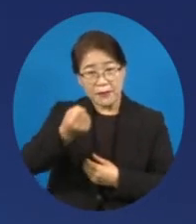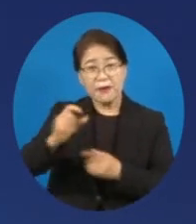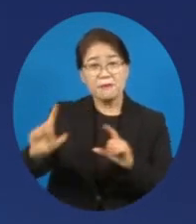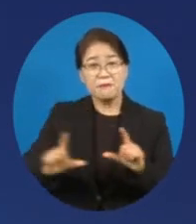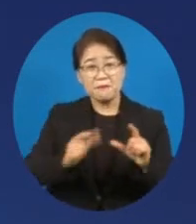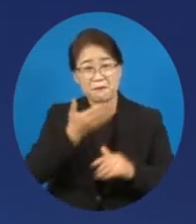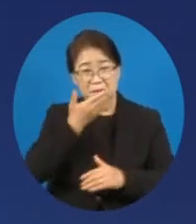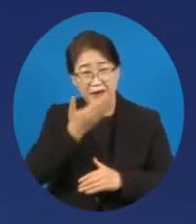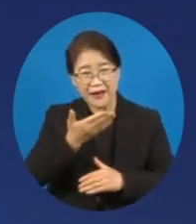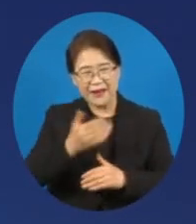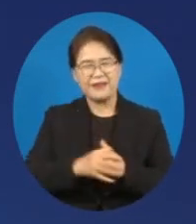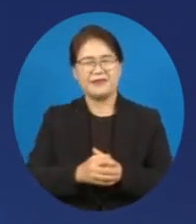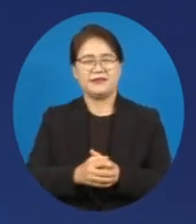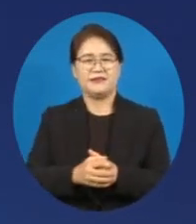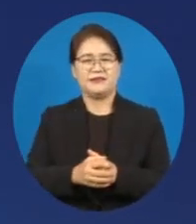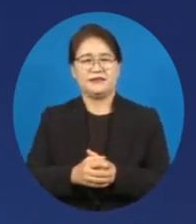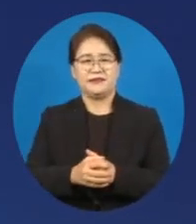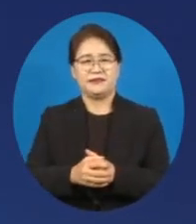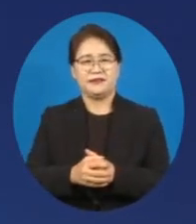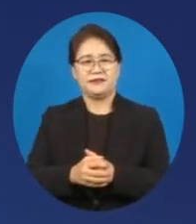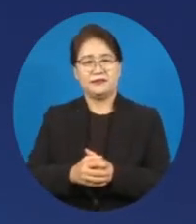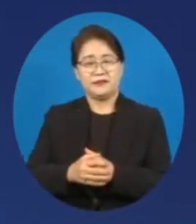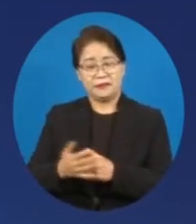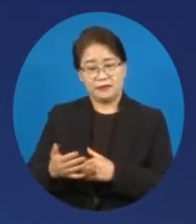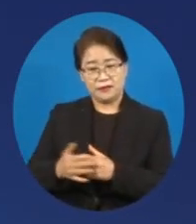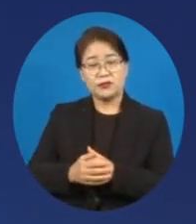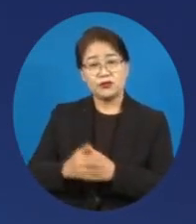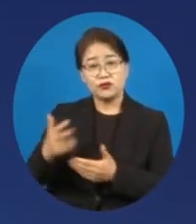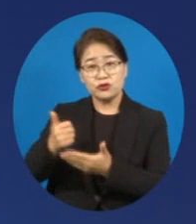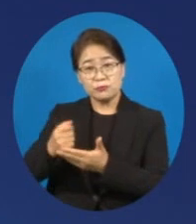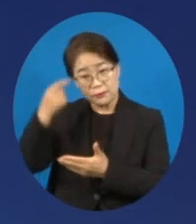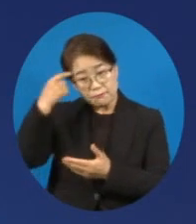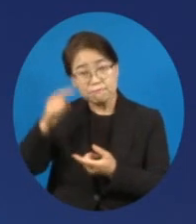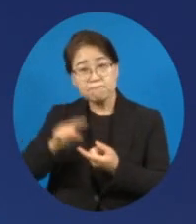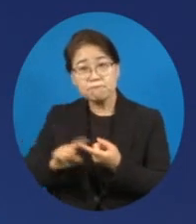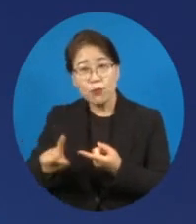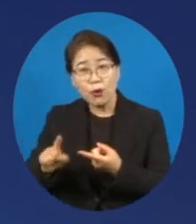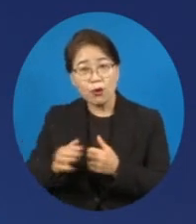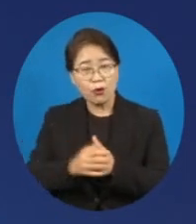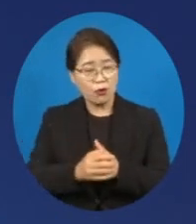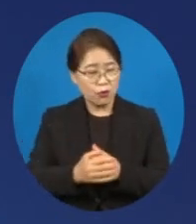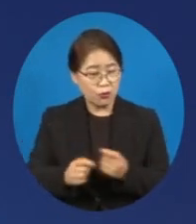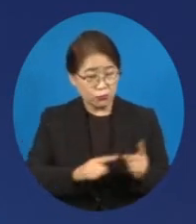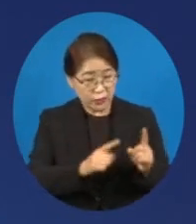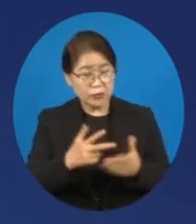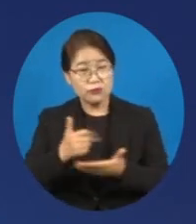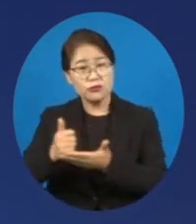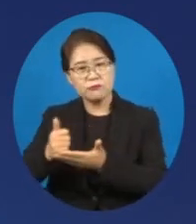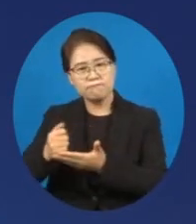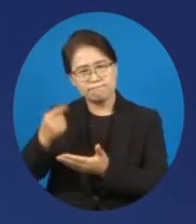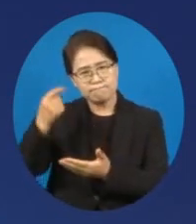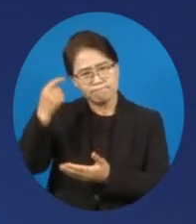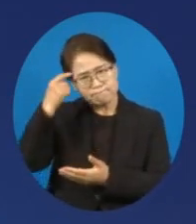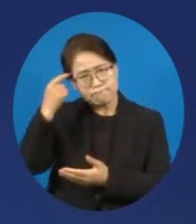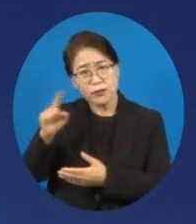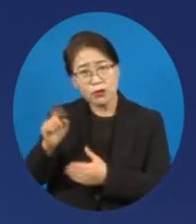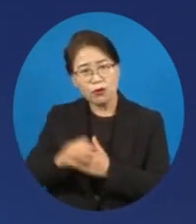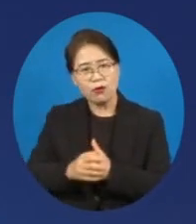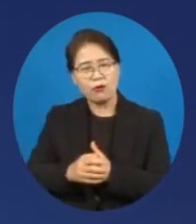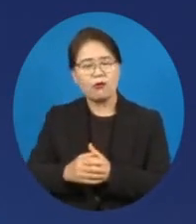최고의 관심은 여러분 돈을 버는 것이 아닙니다 부활하신 주님의 최고의 관심은 바로